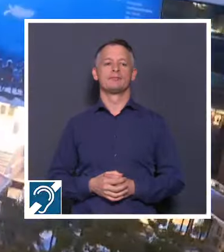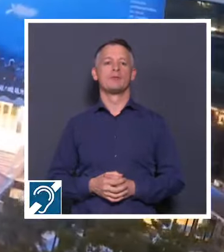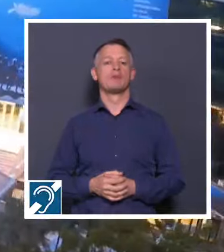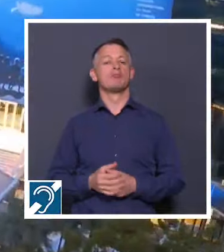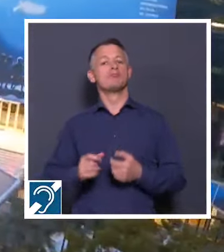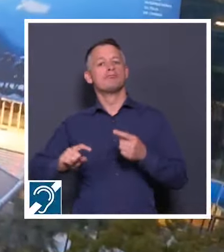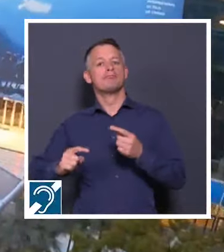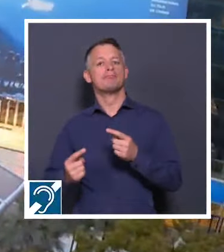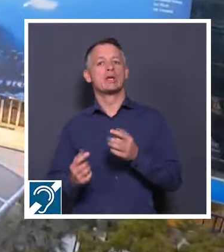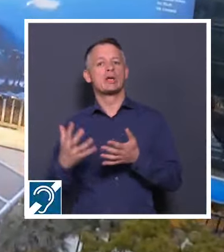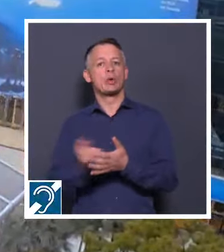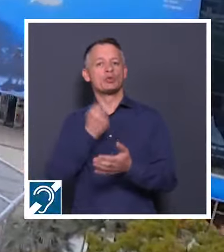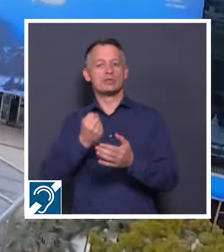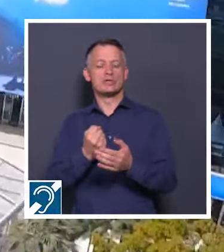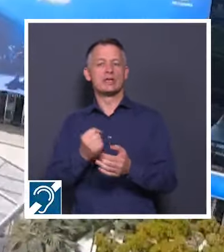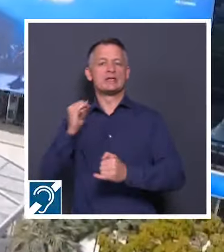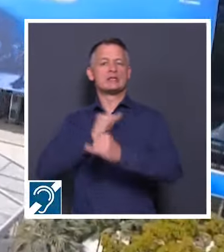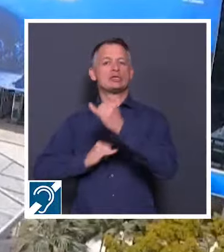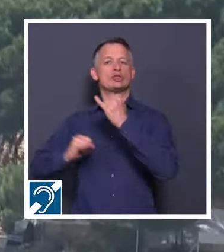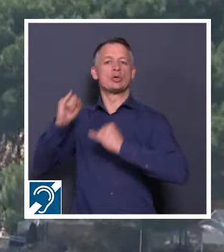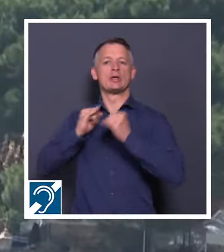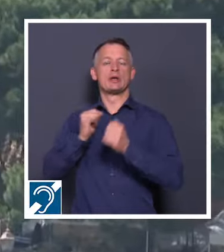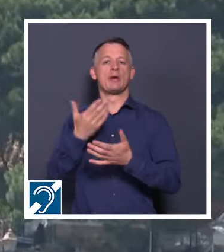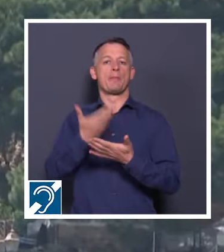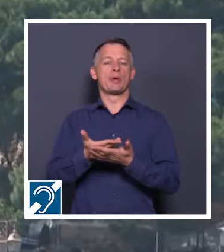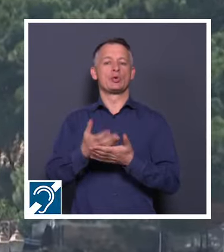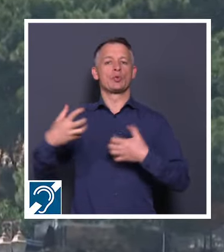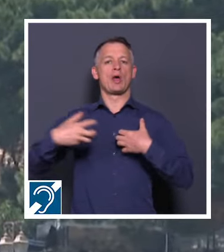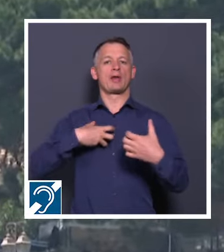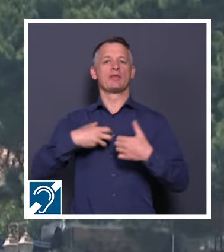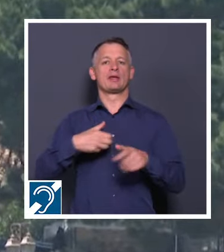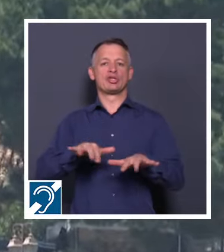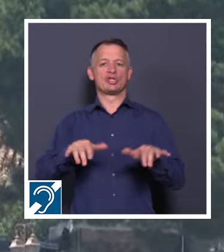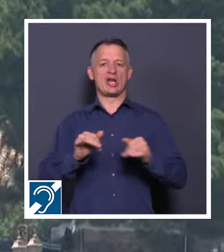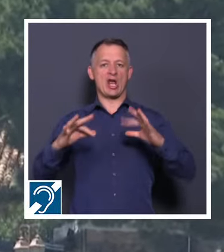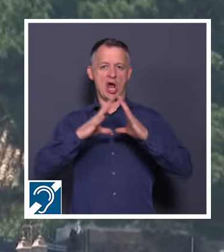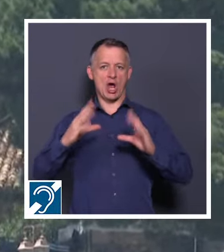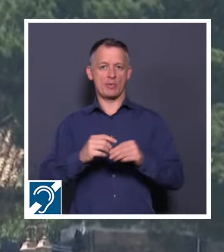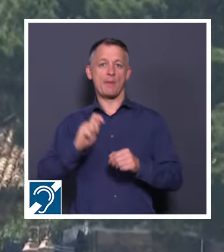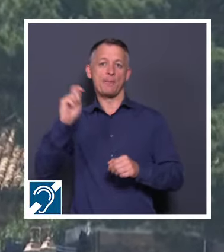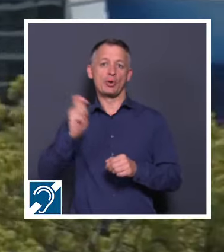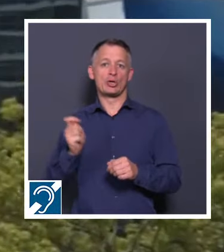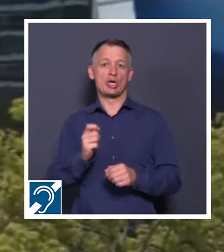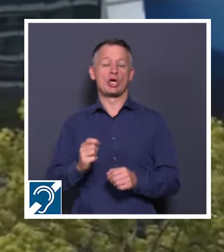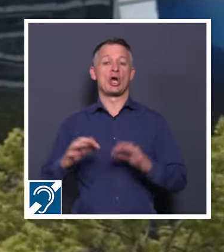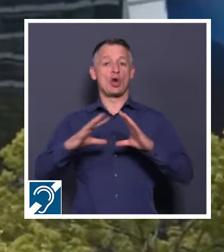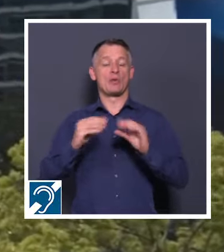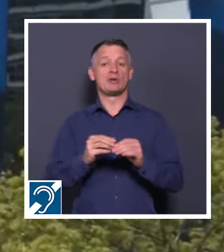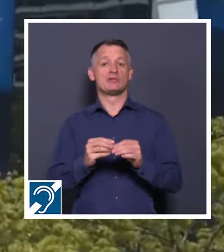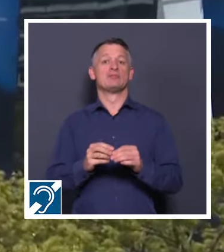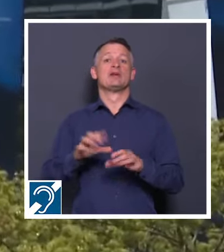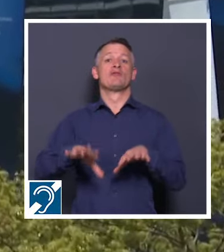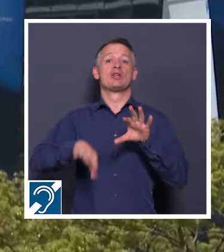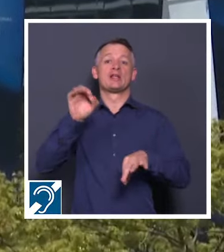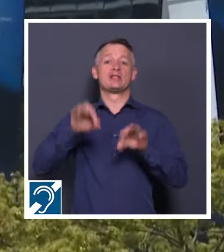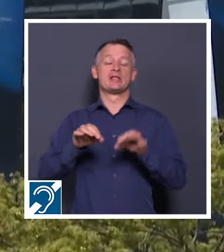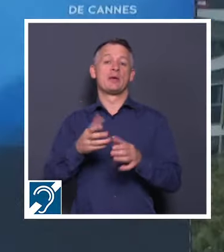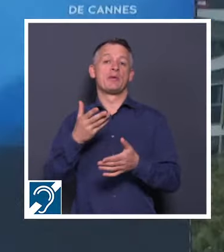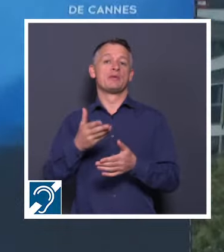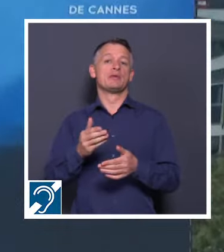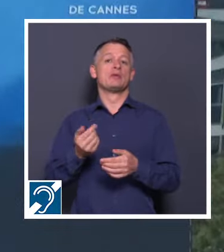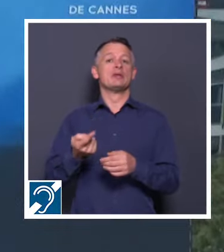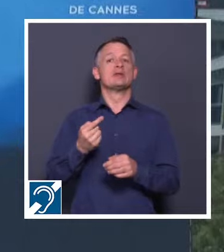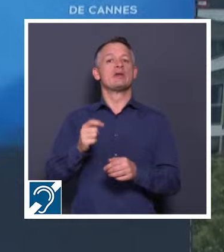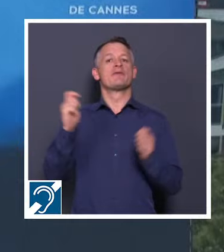Performanță istorică în domeniul artelor digitale din România. Un proiect românesc a fost selectat în competiția imersivă de la